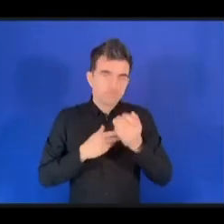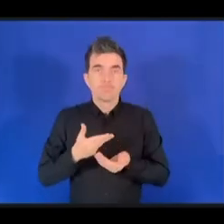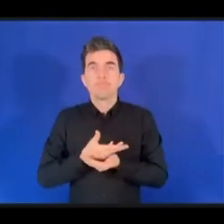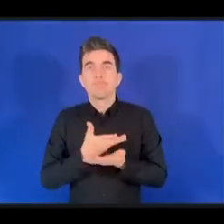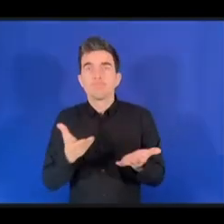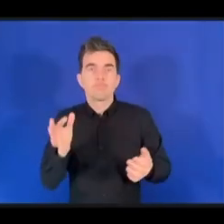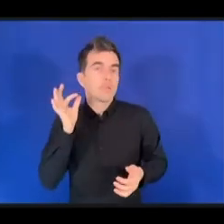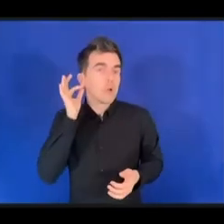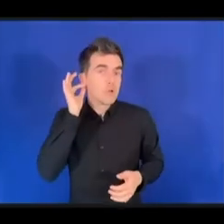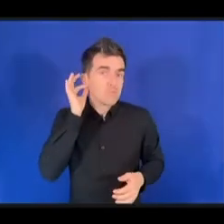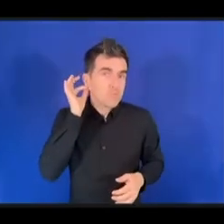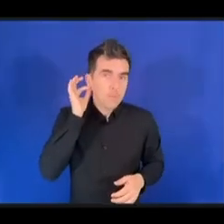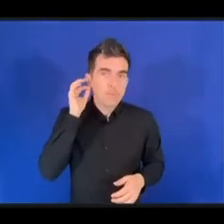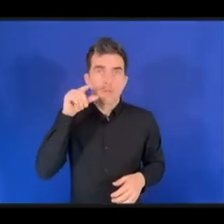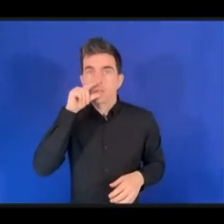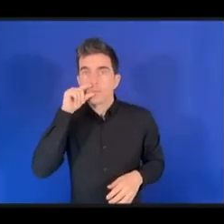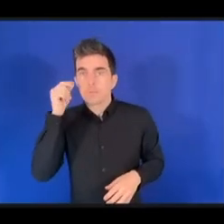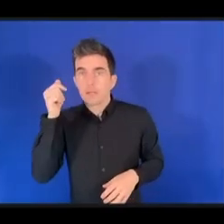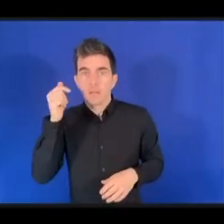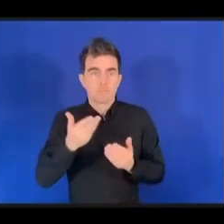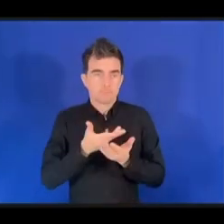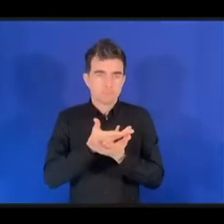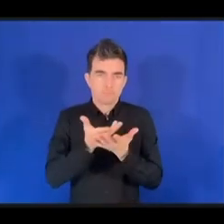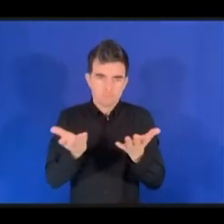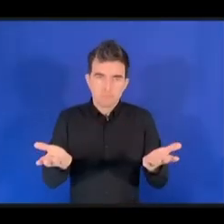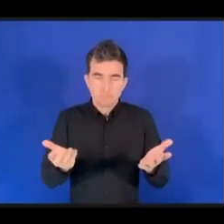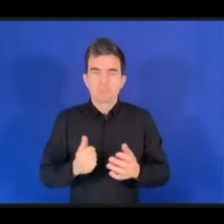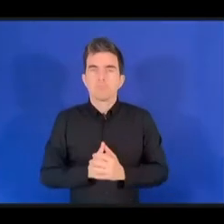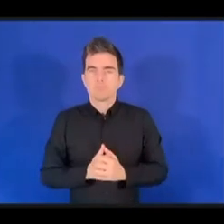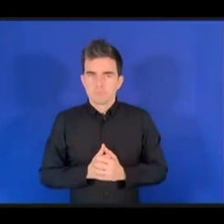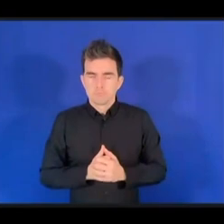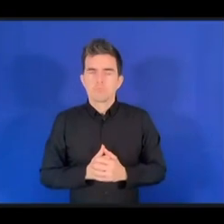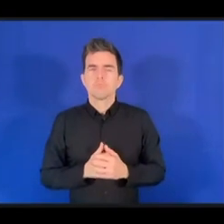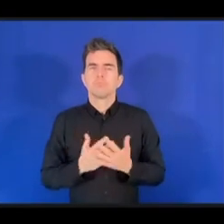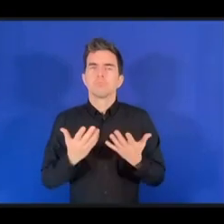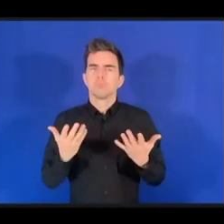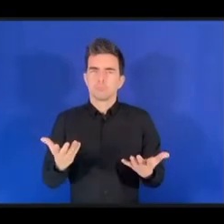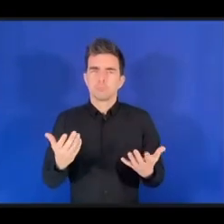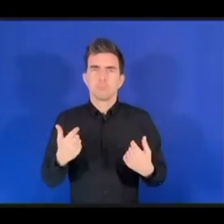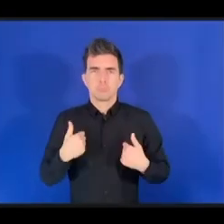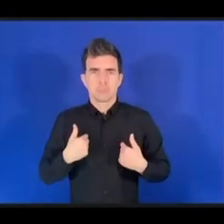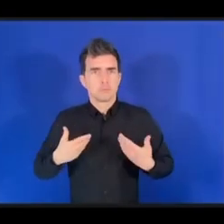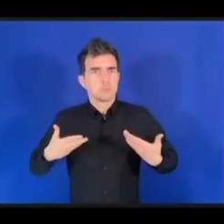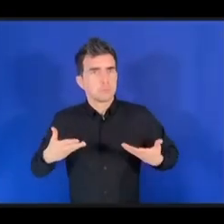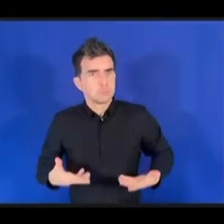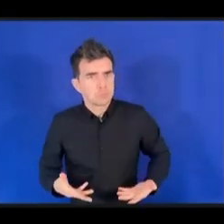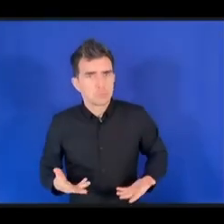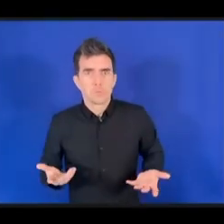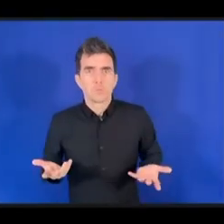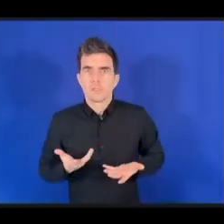こんばんはこのような機会をいただきまして光栄に思います2017年